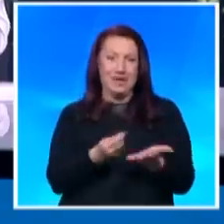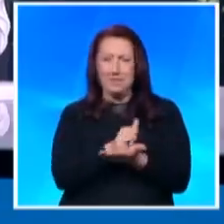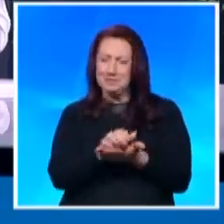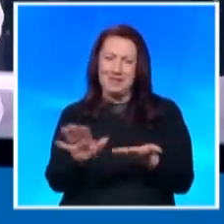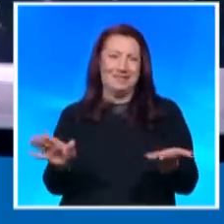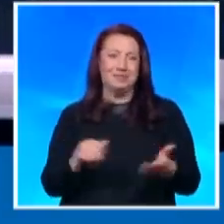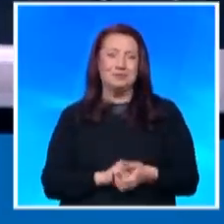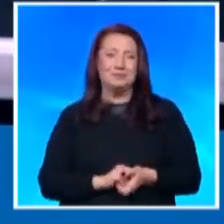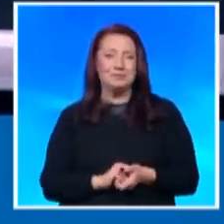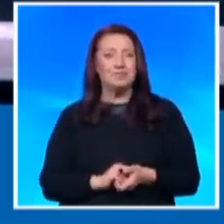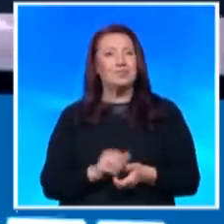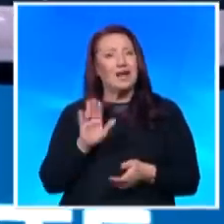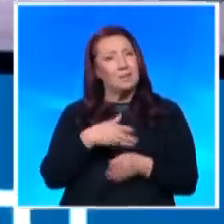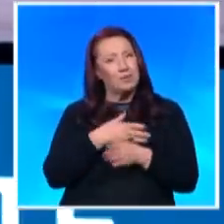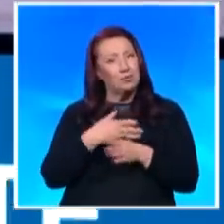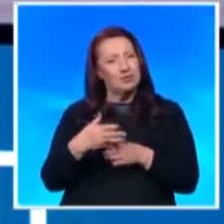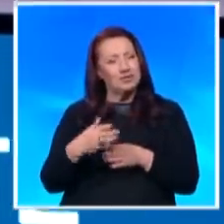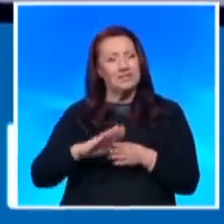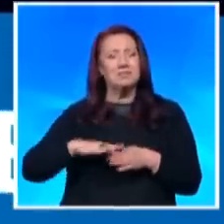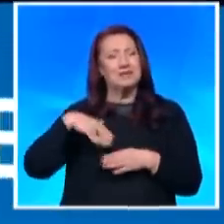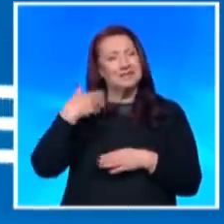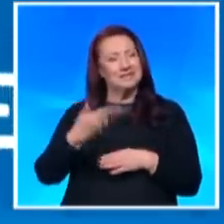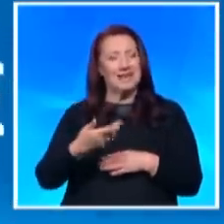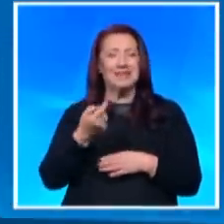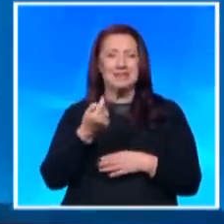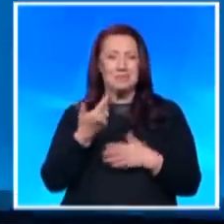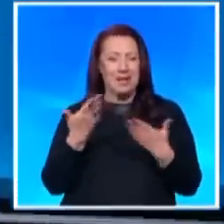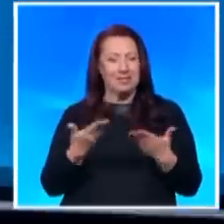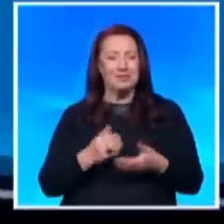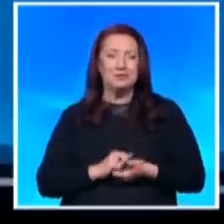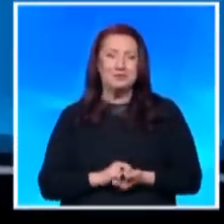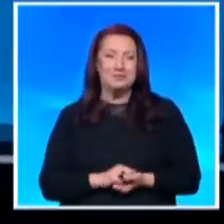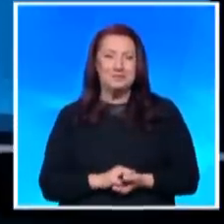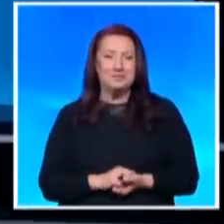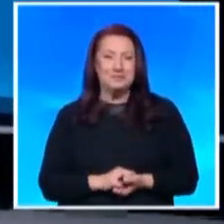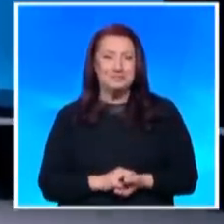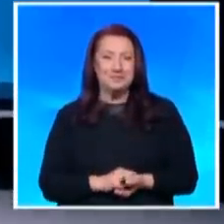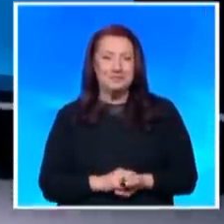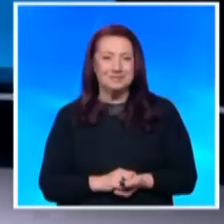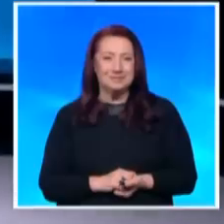разделяме, хубава вечер. Останете с програмата на BTV, следват BTV репортерите.